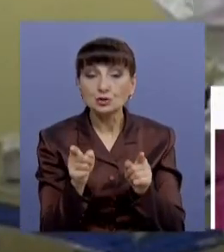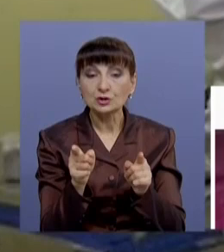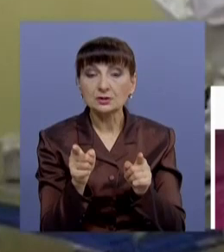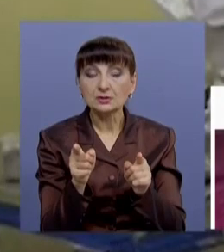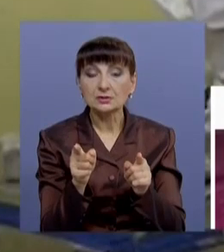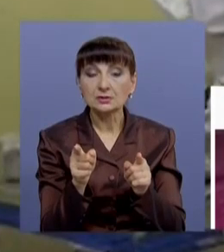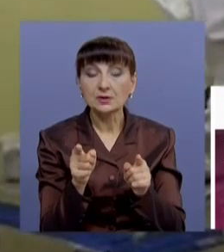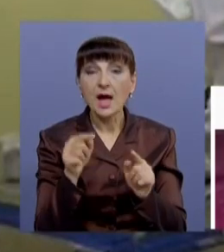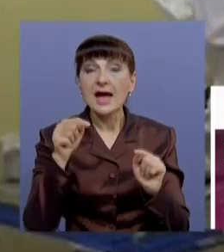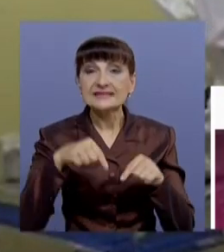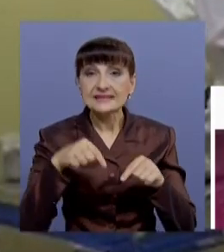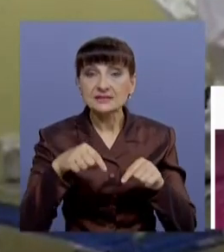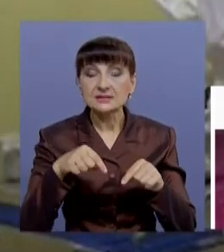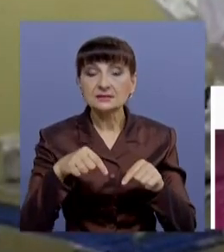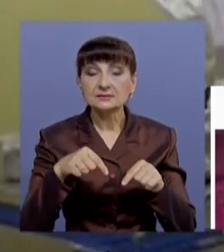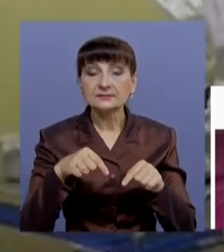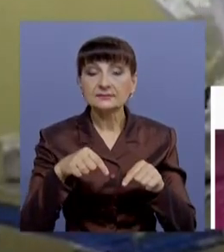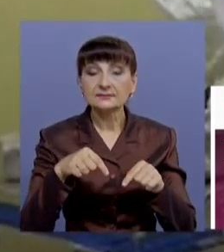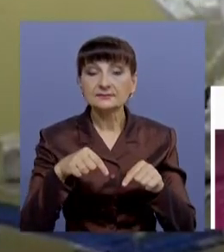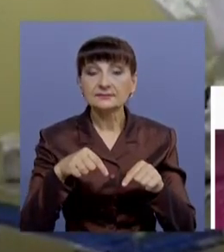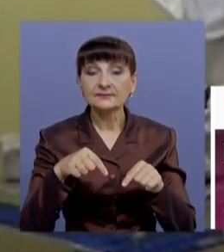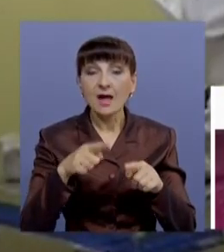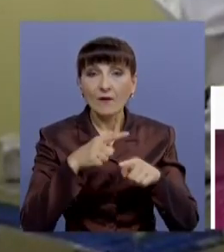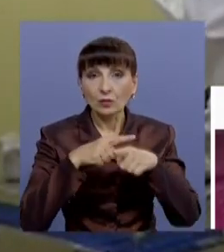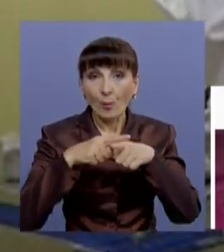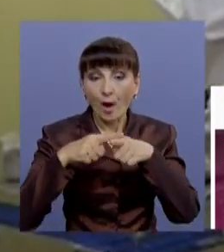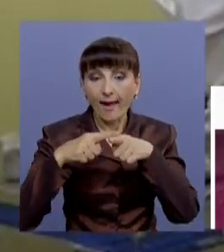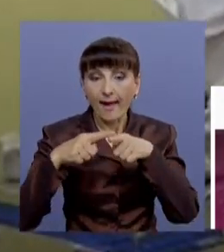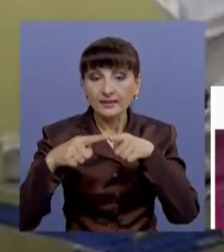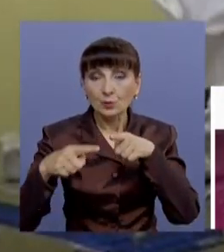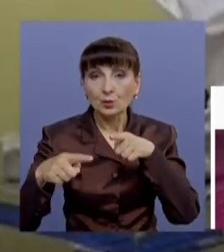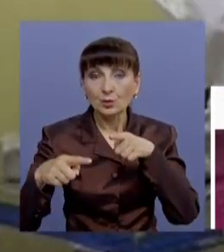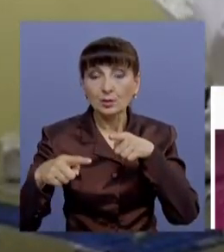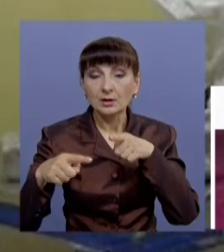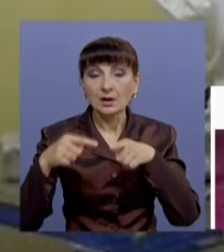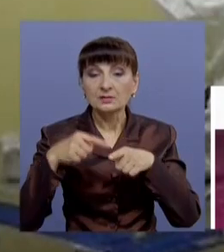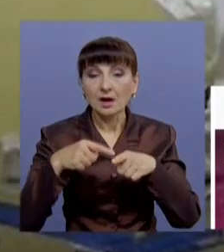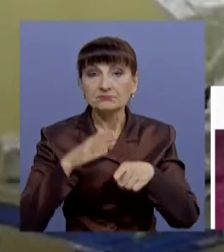Вот здесь вот по этому грани